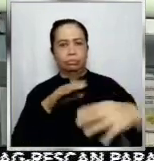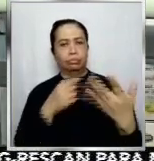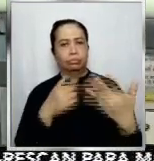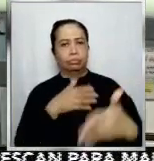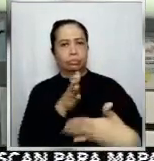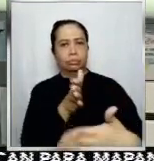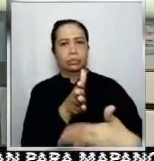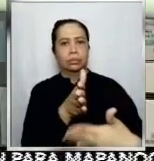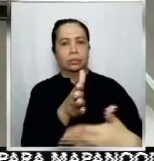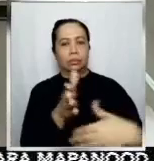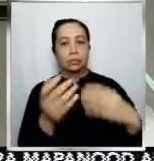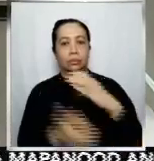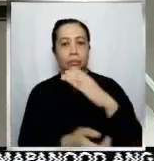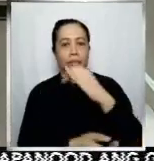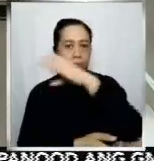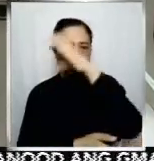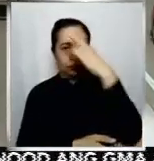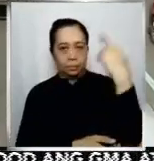kanina.